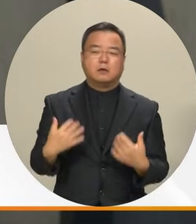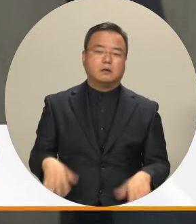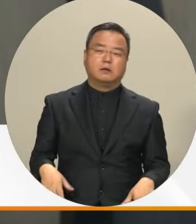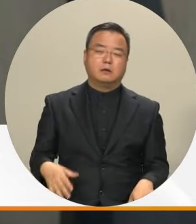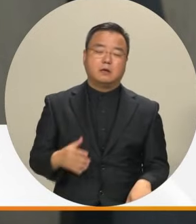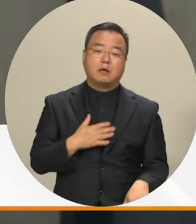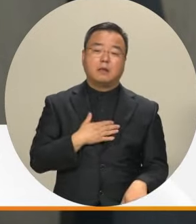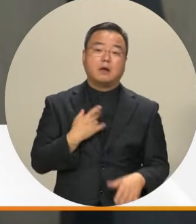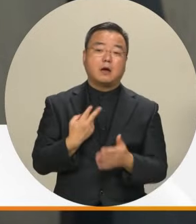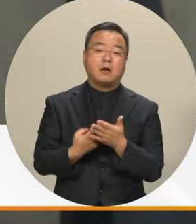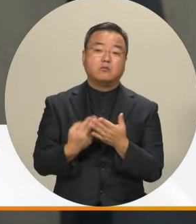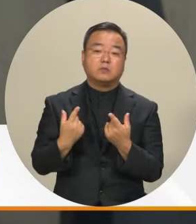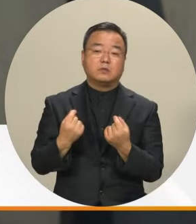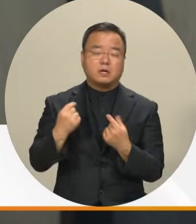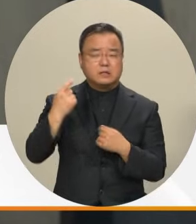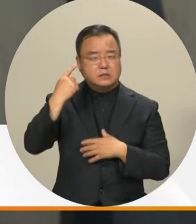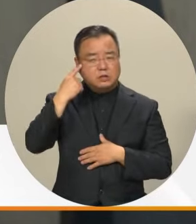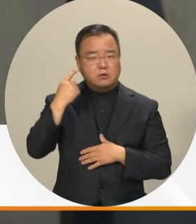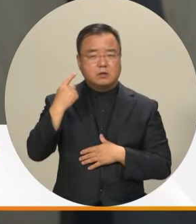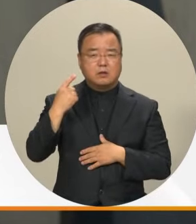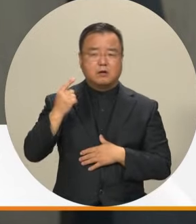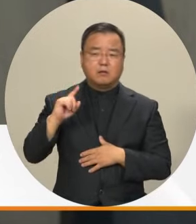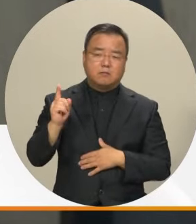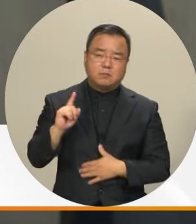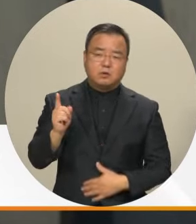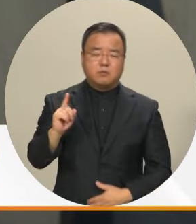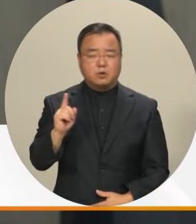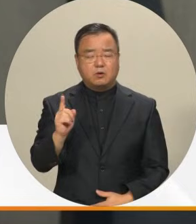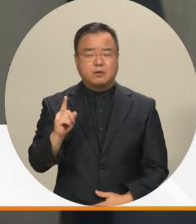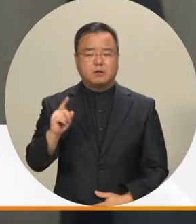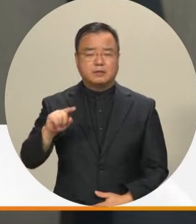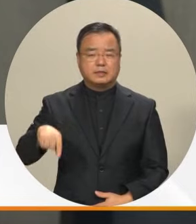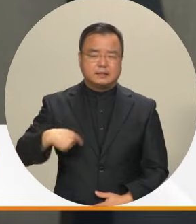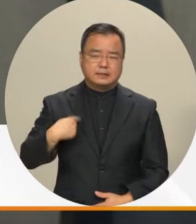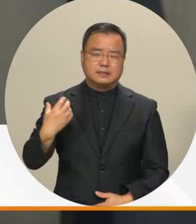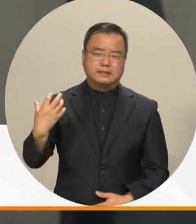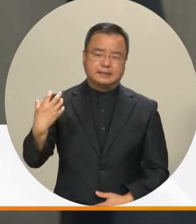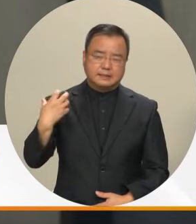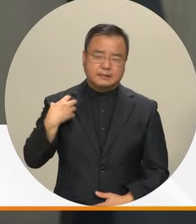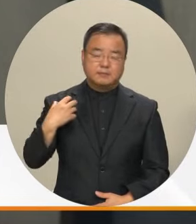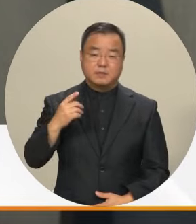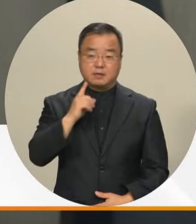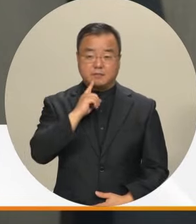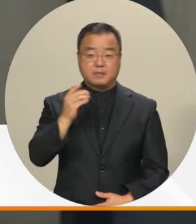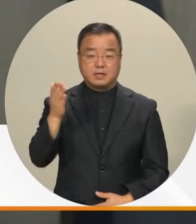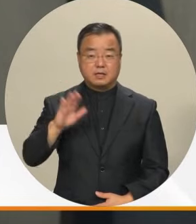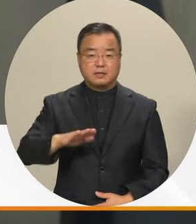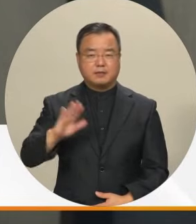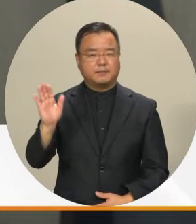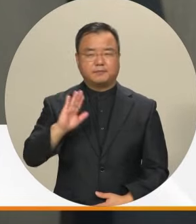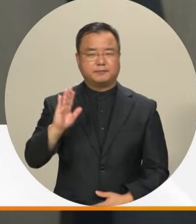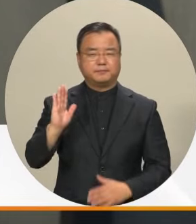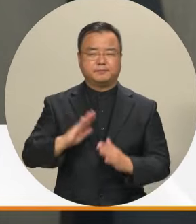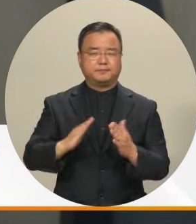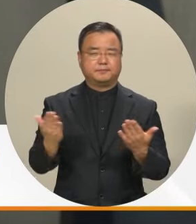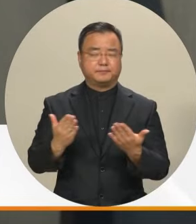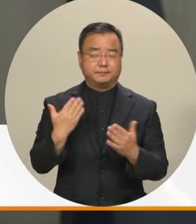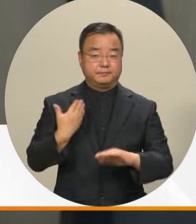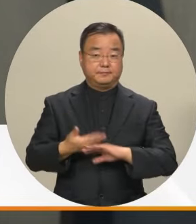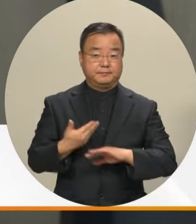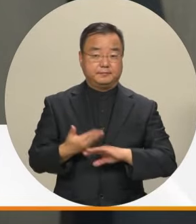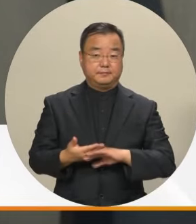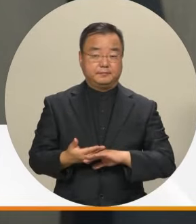멘탈이나 빠진 거냐 이런 어 스스로 자책을 많이 하셨는데요 절대 그럴 일이 아닙 입 워낙